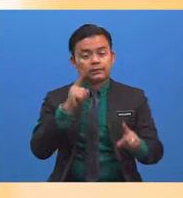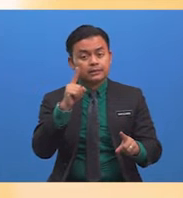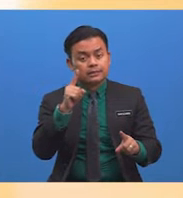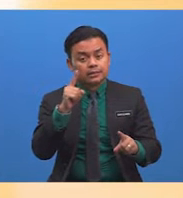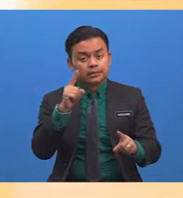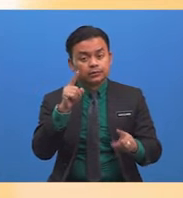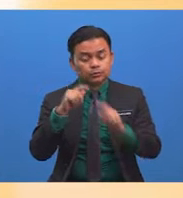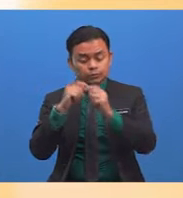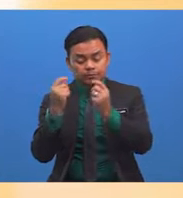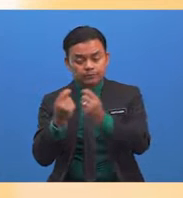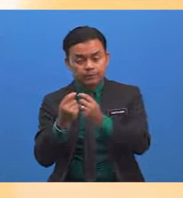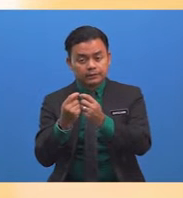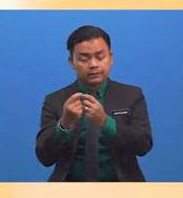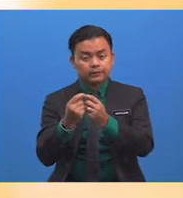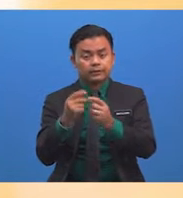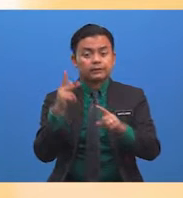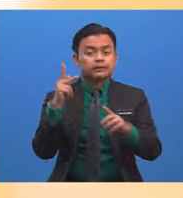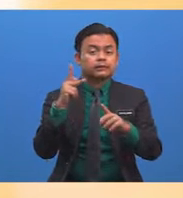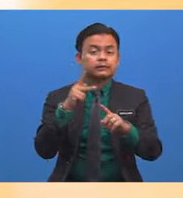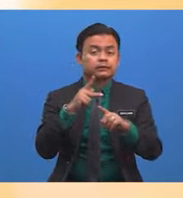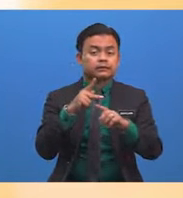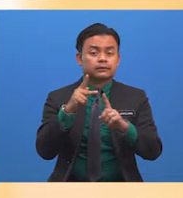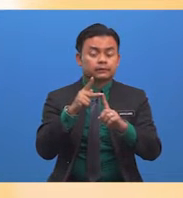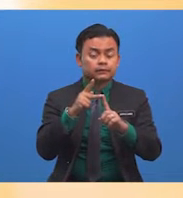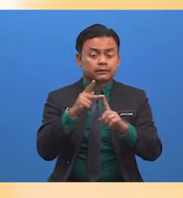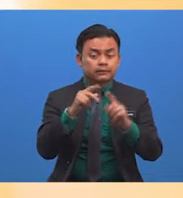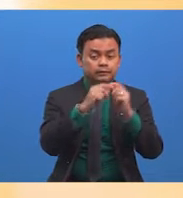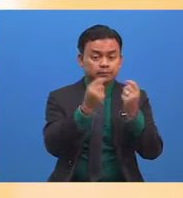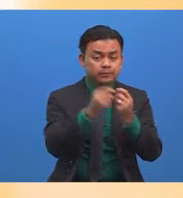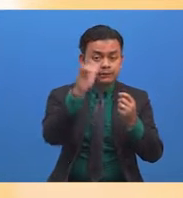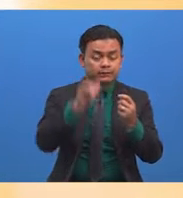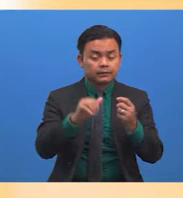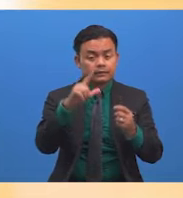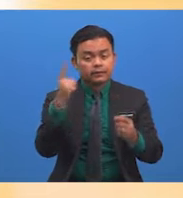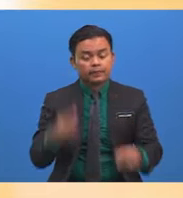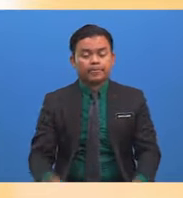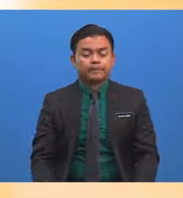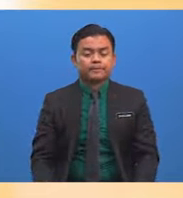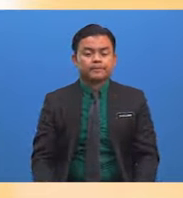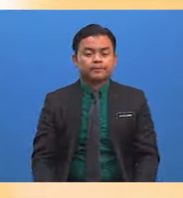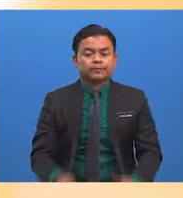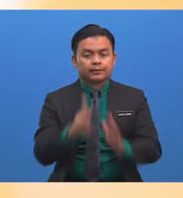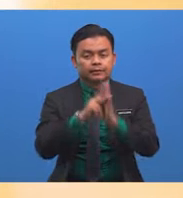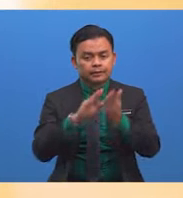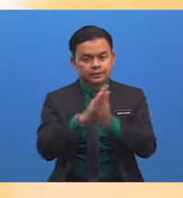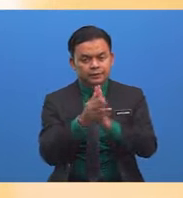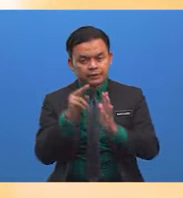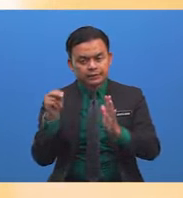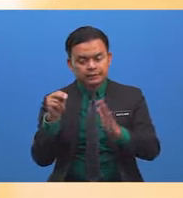ataupun kawasan ke satu medium yang lain. Kejadian ini dipanggil